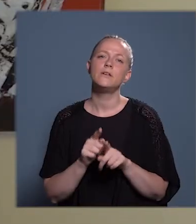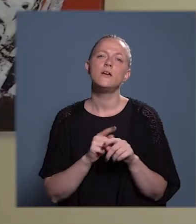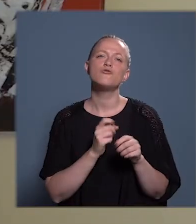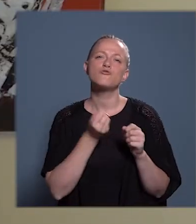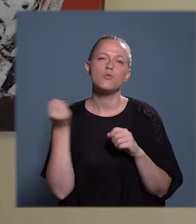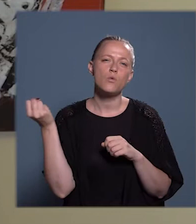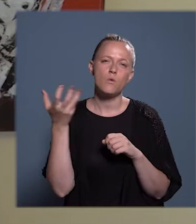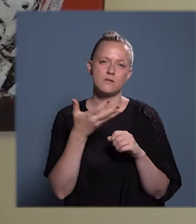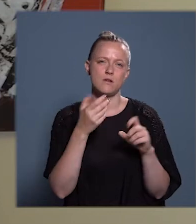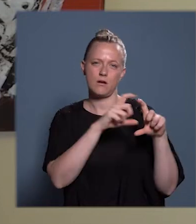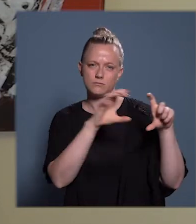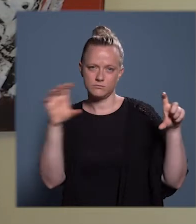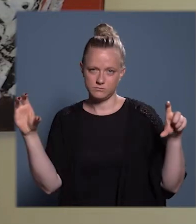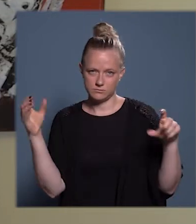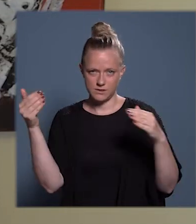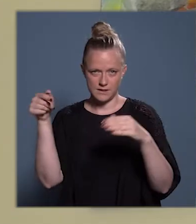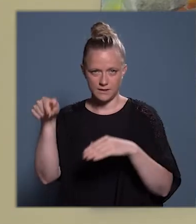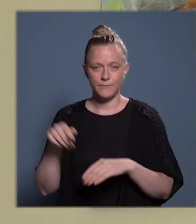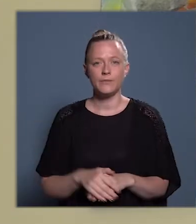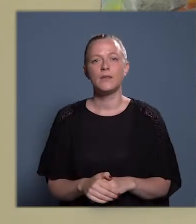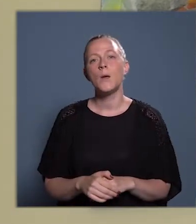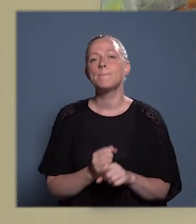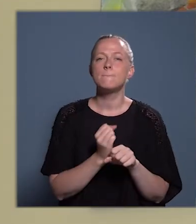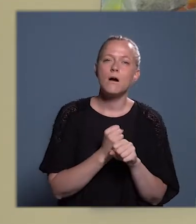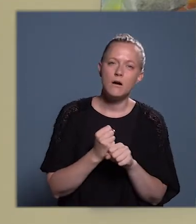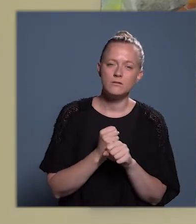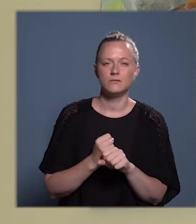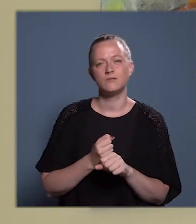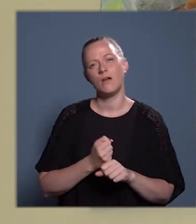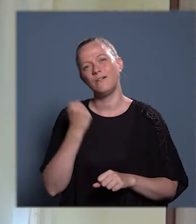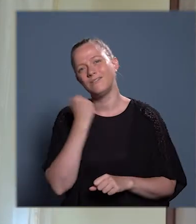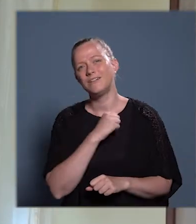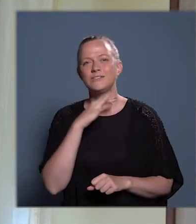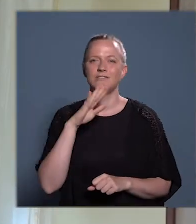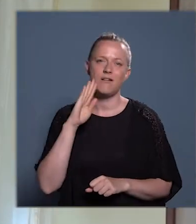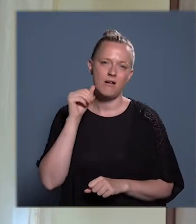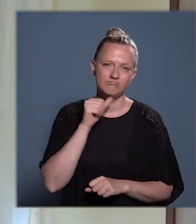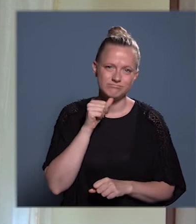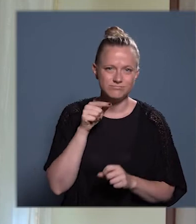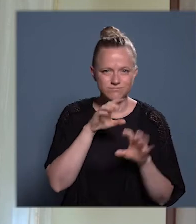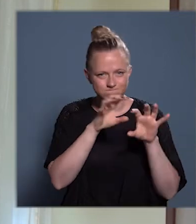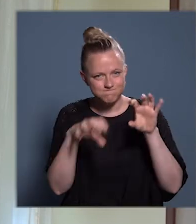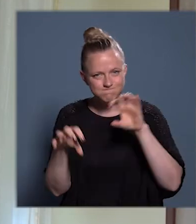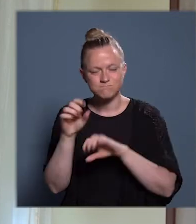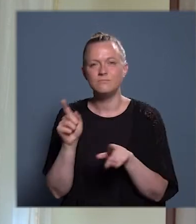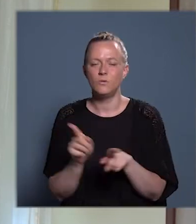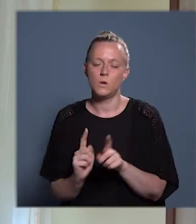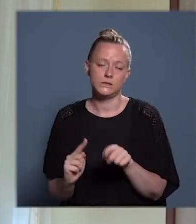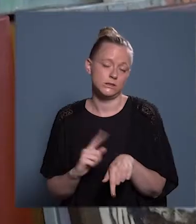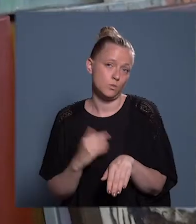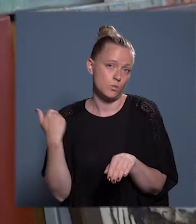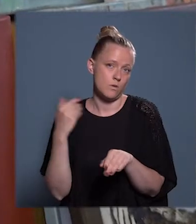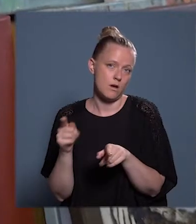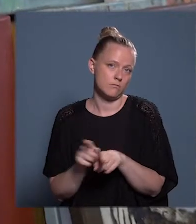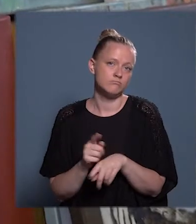a legszélén a barnák drappok, úgyhogy volt idő, amikor olyat csináltam.